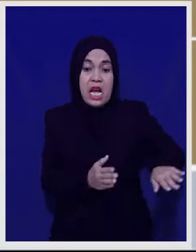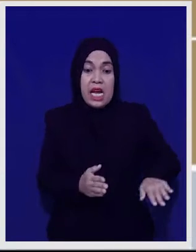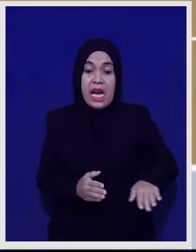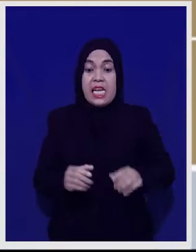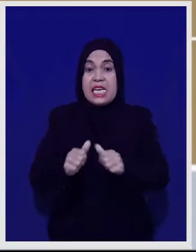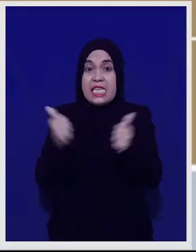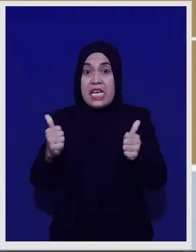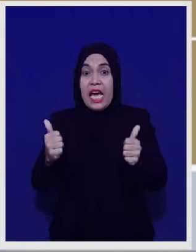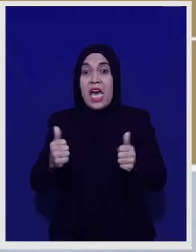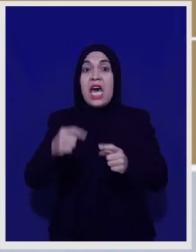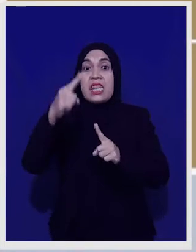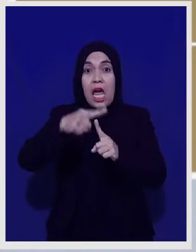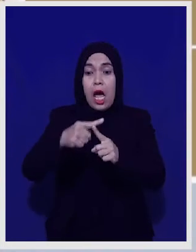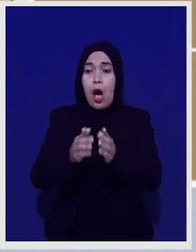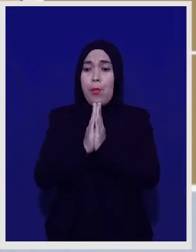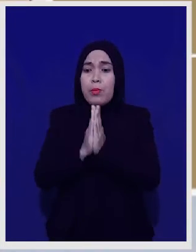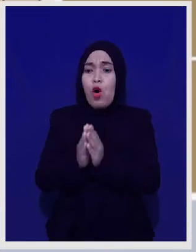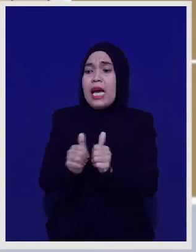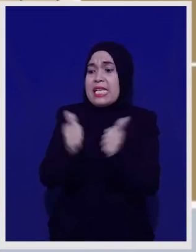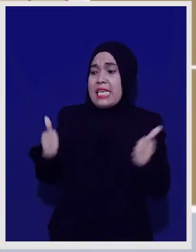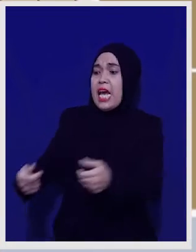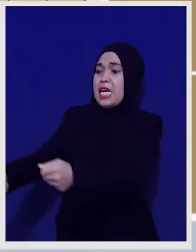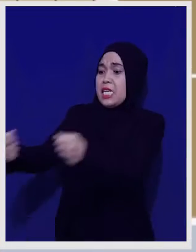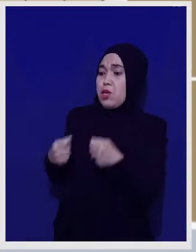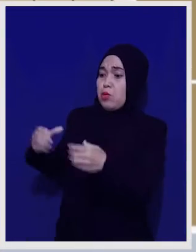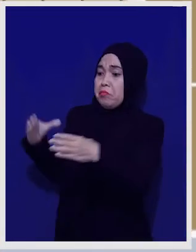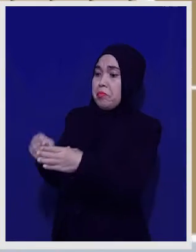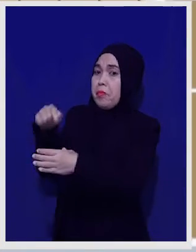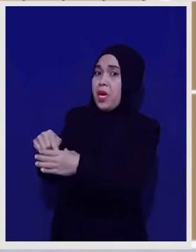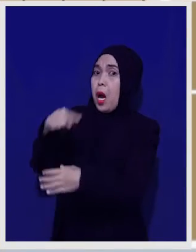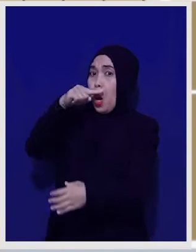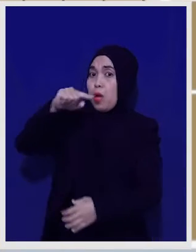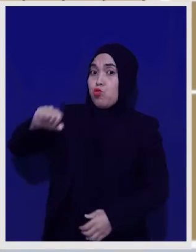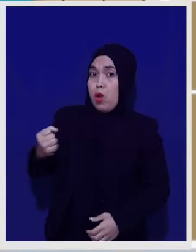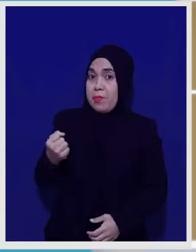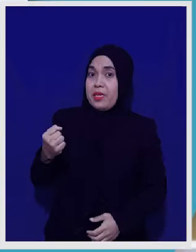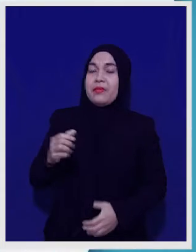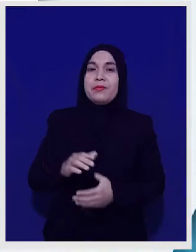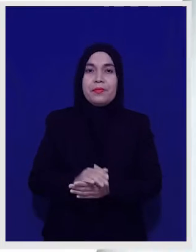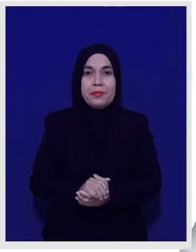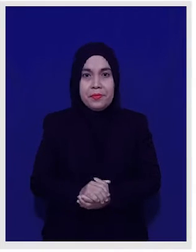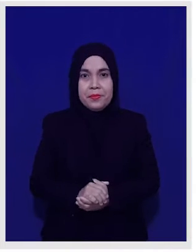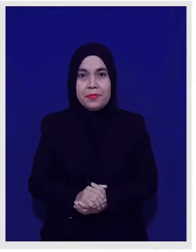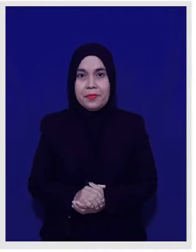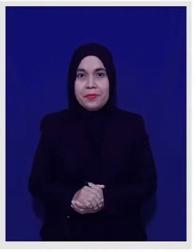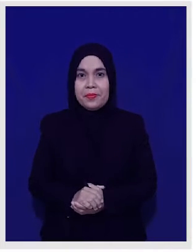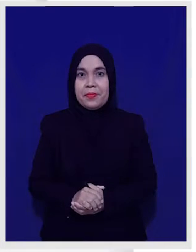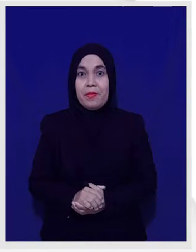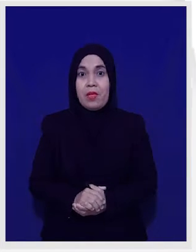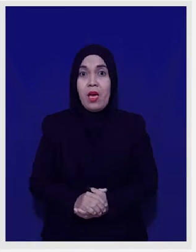Sedangkan cerai talak adalah permohonan cerai yang diajukan oleh pihak suami.